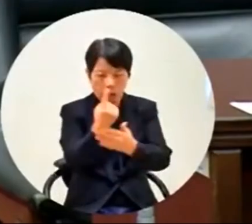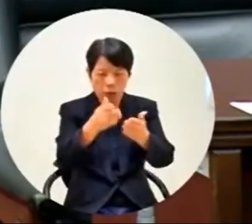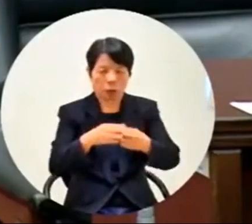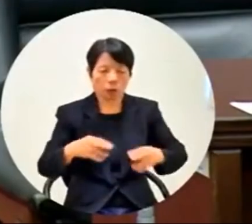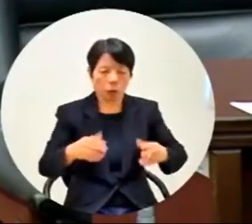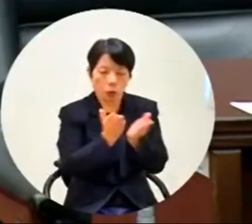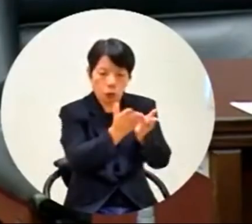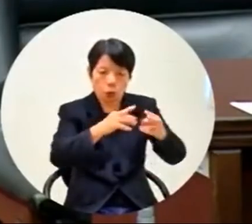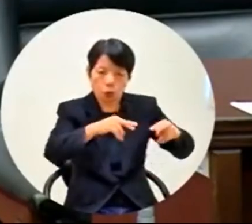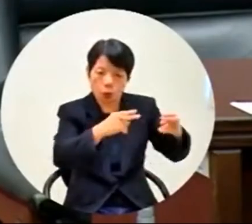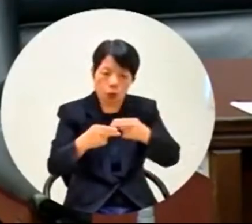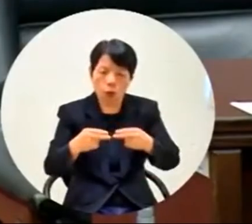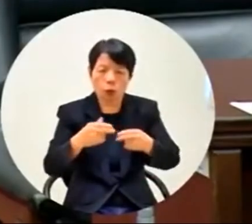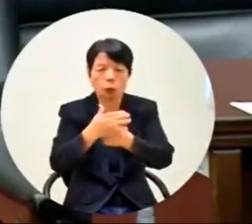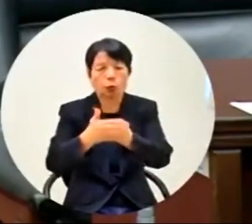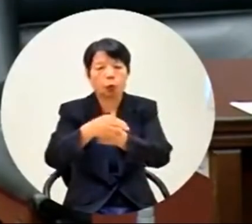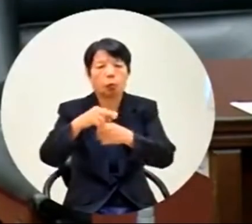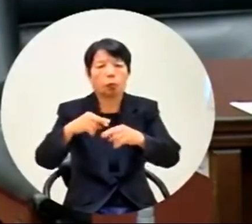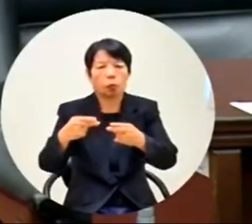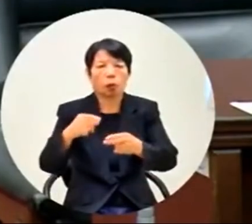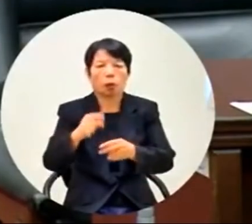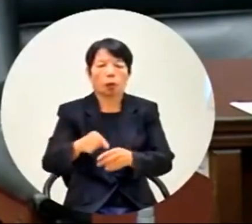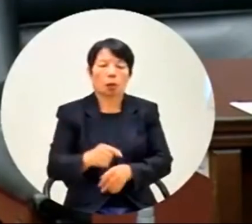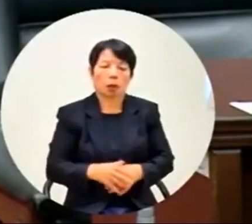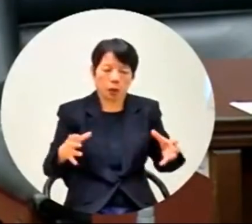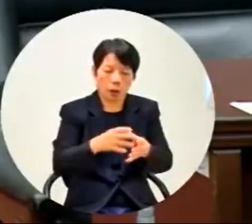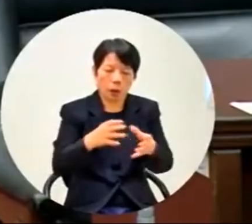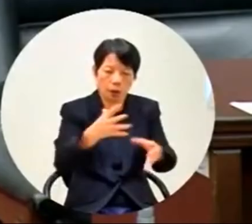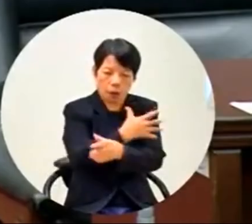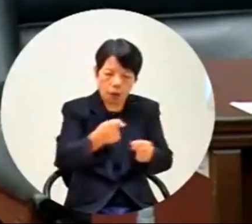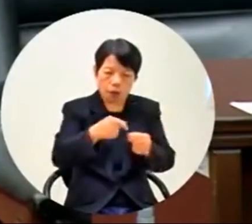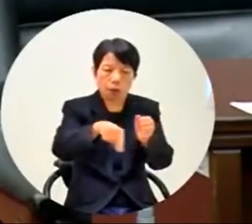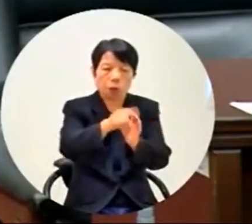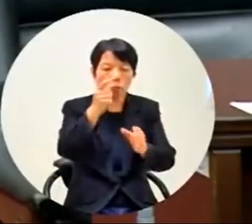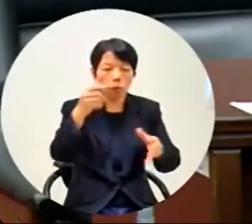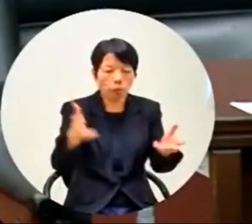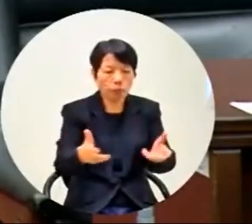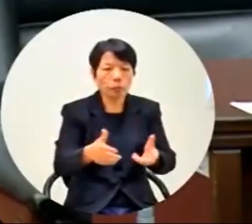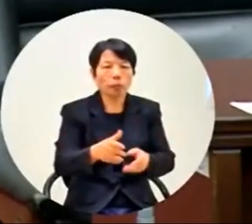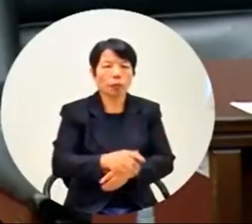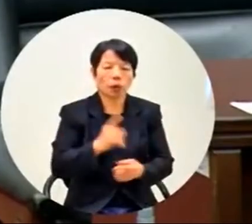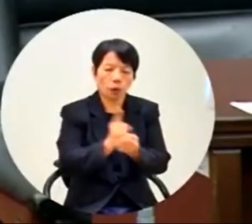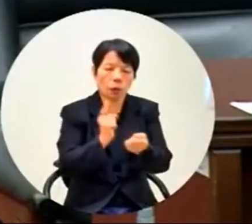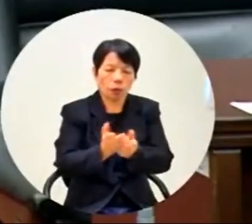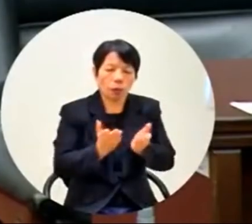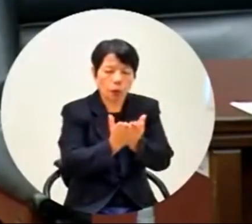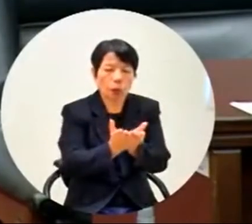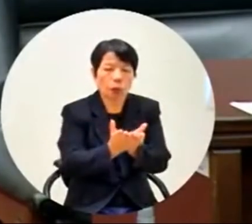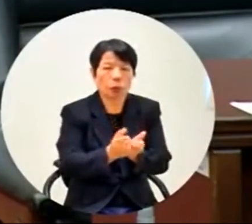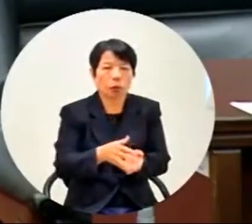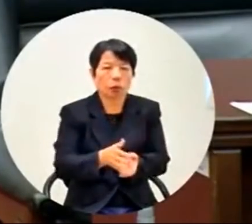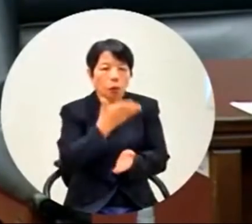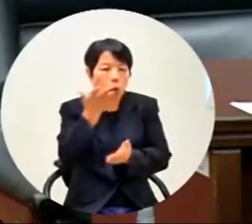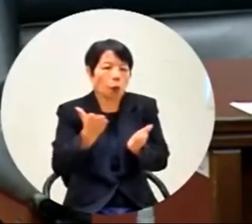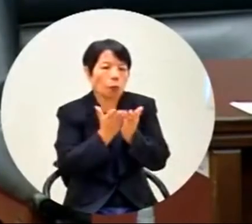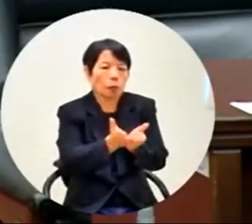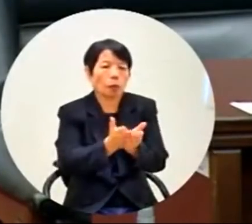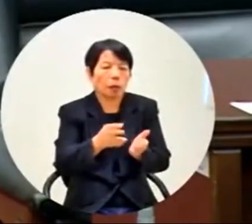而已。所以我们是希望说，是不是可以统一去开发说，因为游艇业者有在反映说，你们那